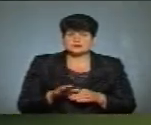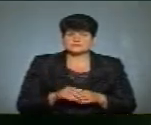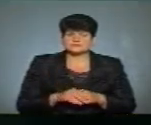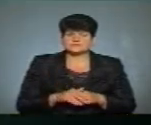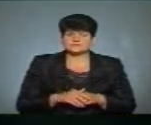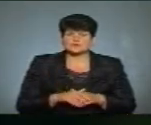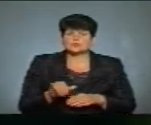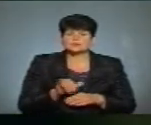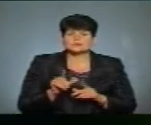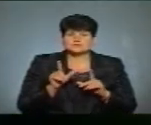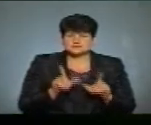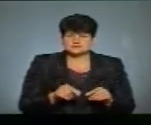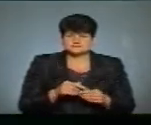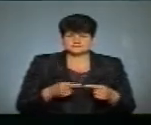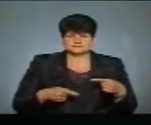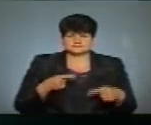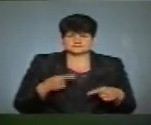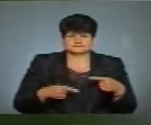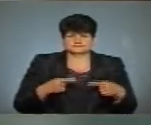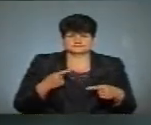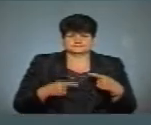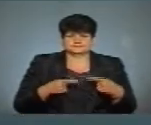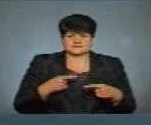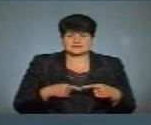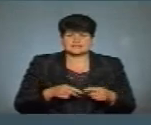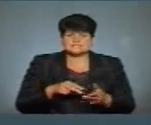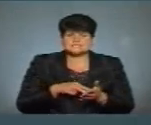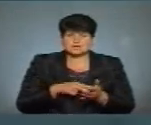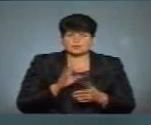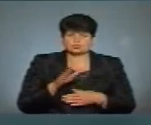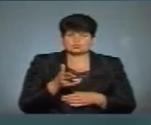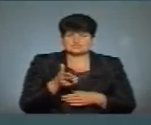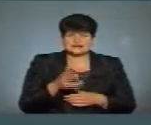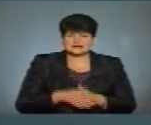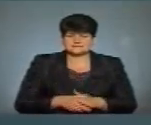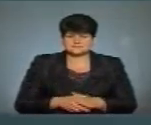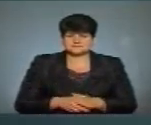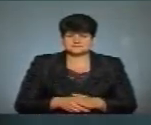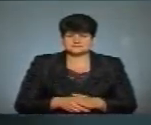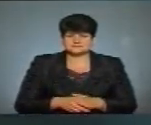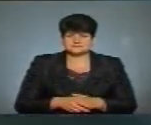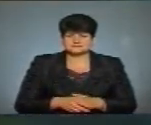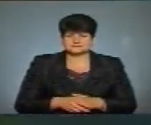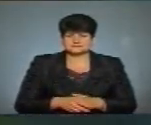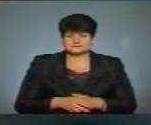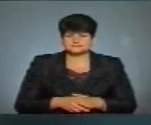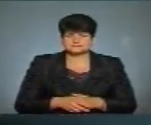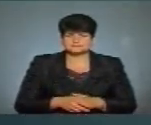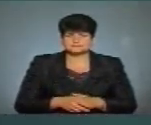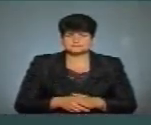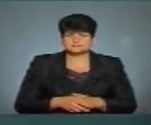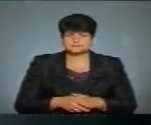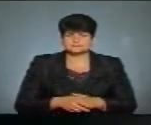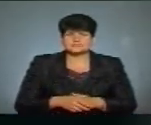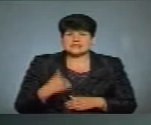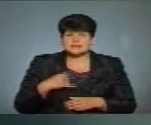їде стрягну? Ти кажу, бо стріляти будуть. То люди не, не їду. Стань. Куди їдеш на людину? Я